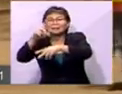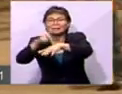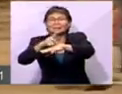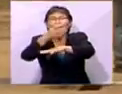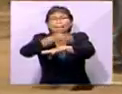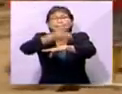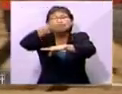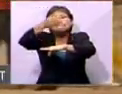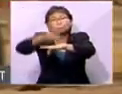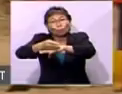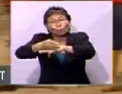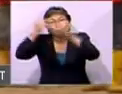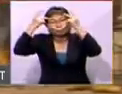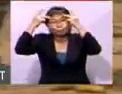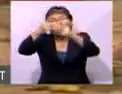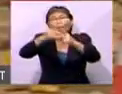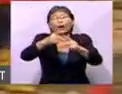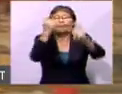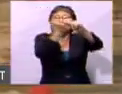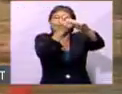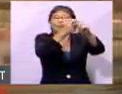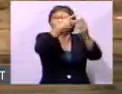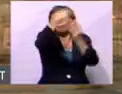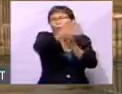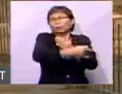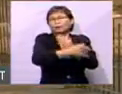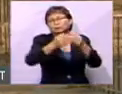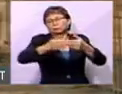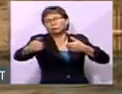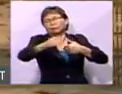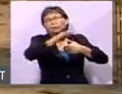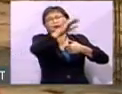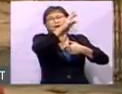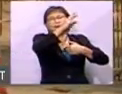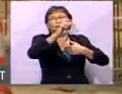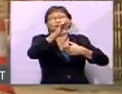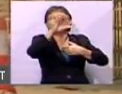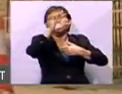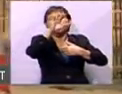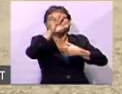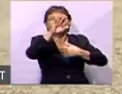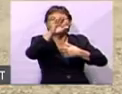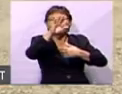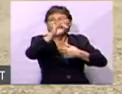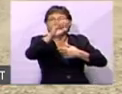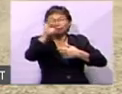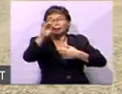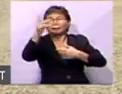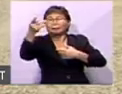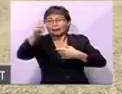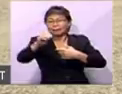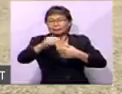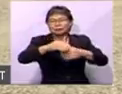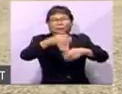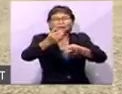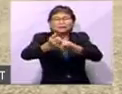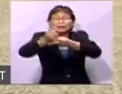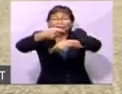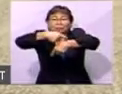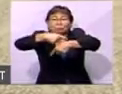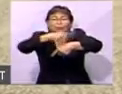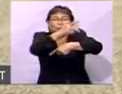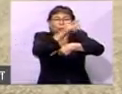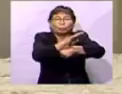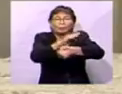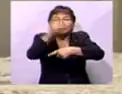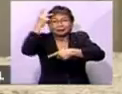Pahang. Pembinaan projek berimpak tinggi sejauh 688 km ini dijangka mengurangkan masa perjalanan dari Kota Baru di Kelantan